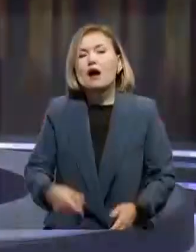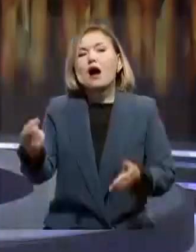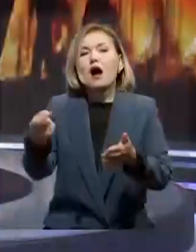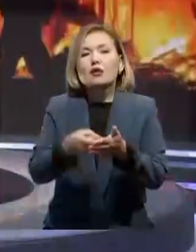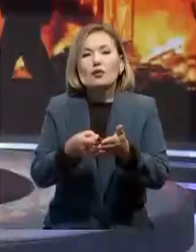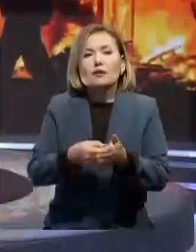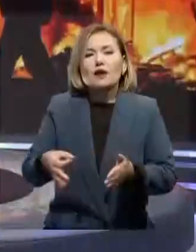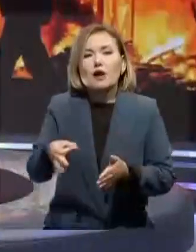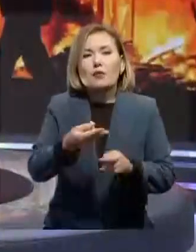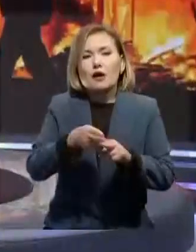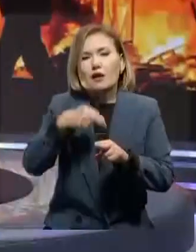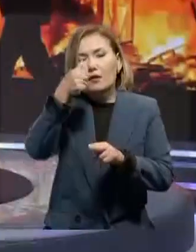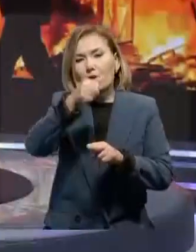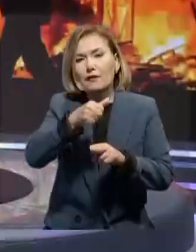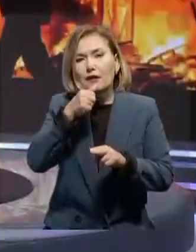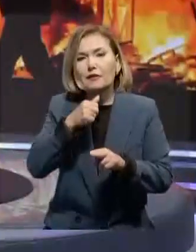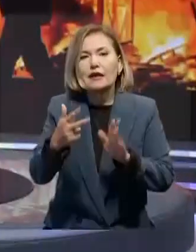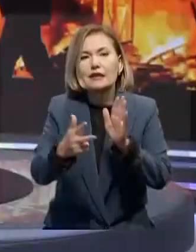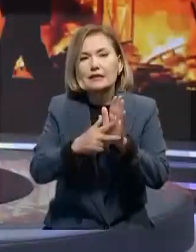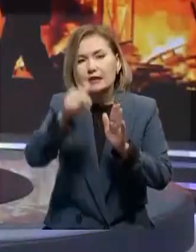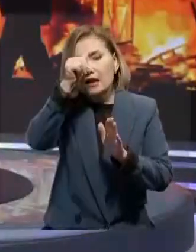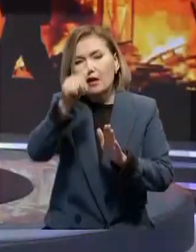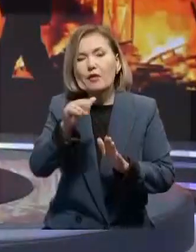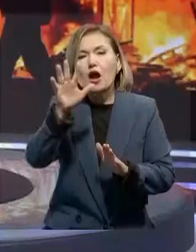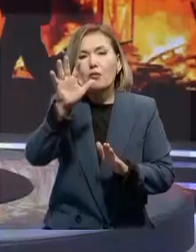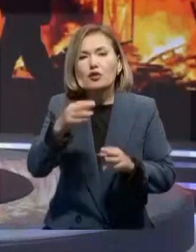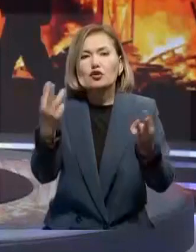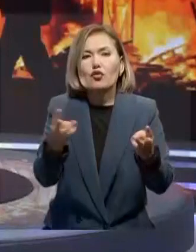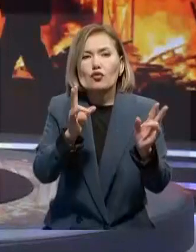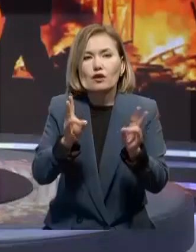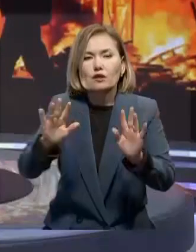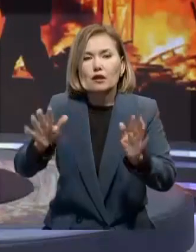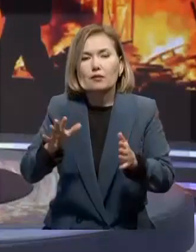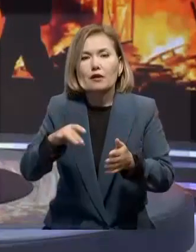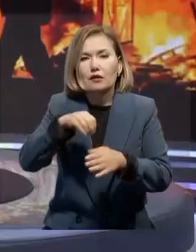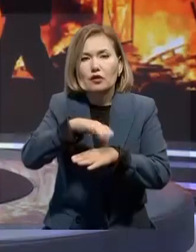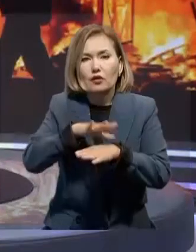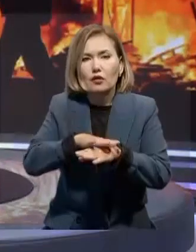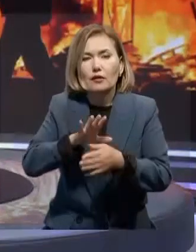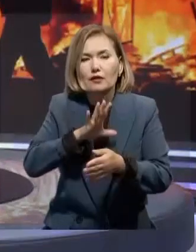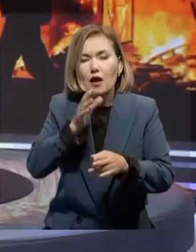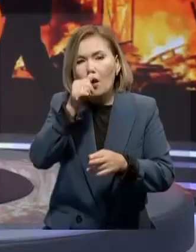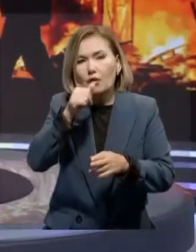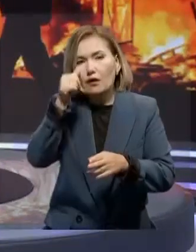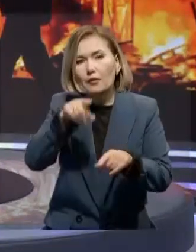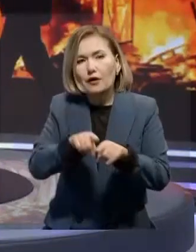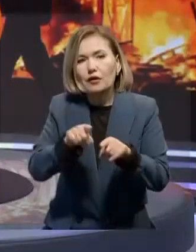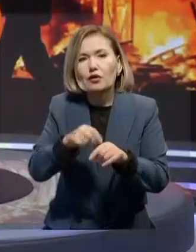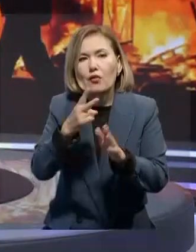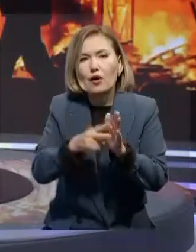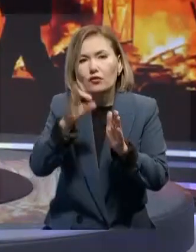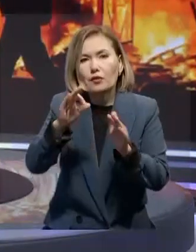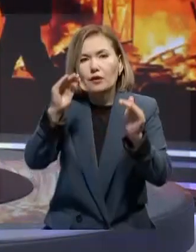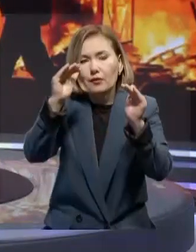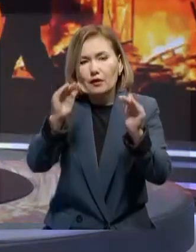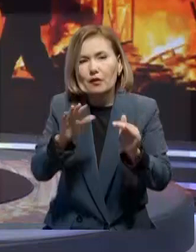Жалғастырамыз. Қарағанды облысында биылғы жылдың 8 айында 500 өрт оқиғасы тіркелген. Дегенмен өткен жылдың осы кезеңімен салыстырғанда